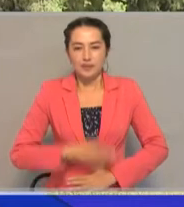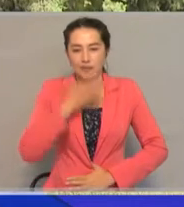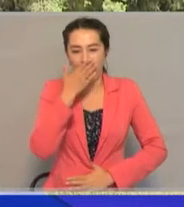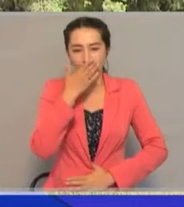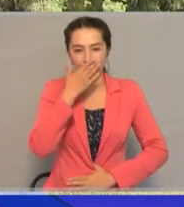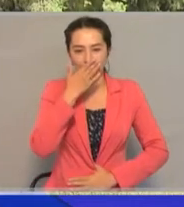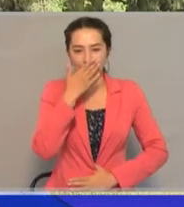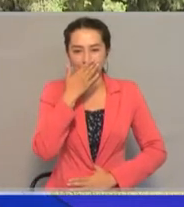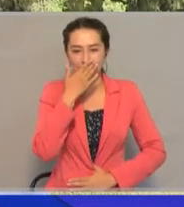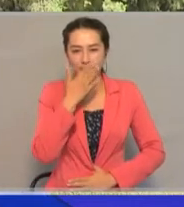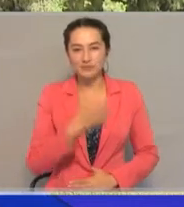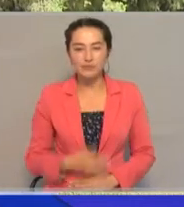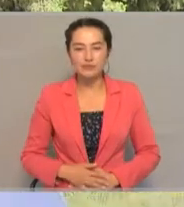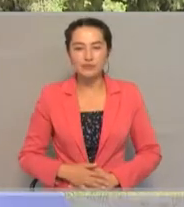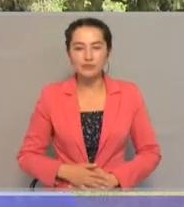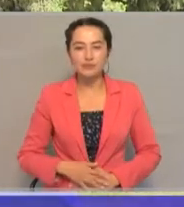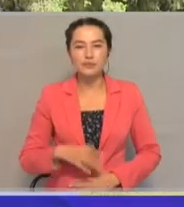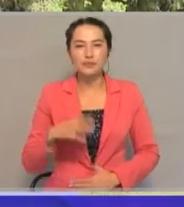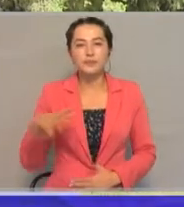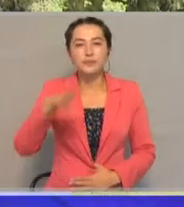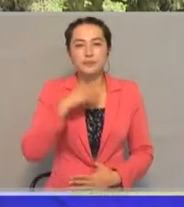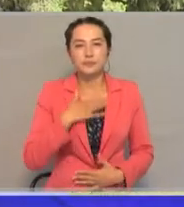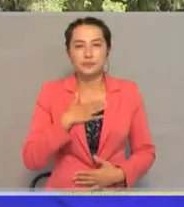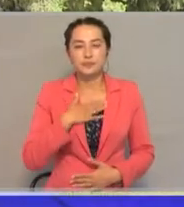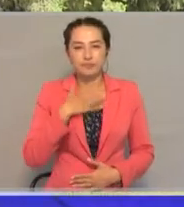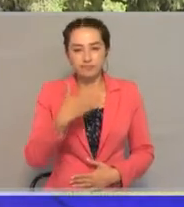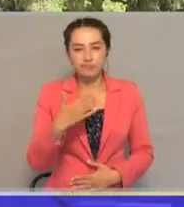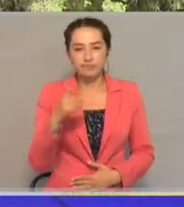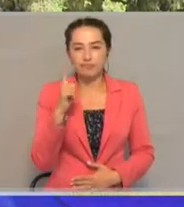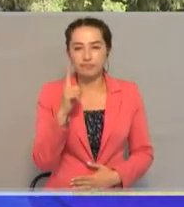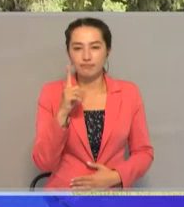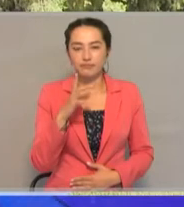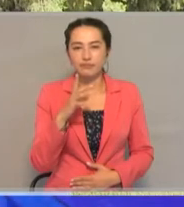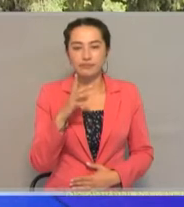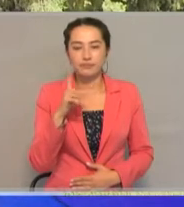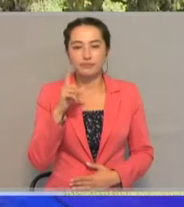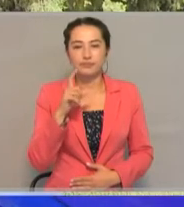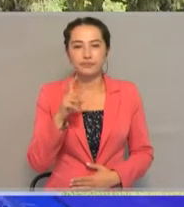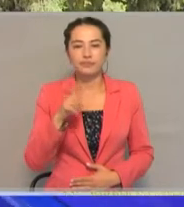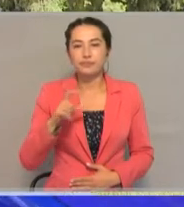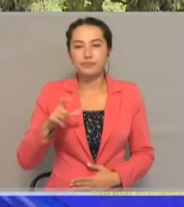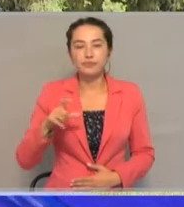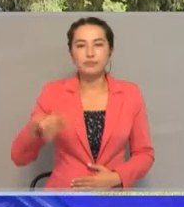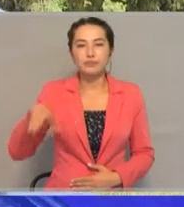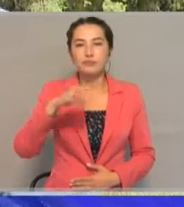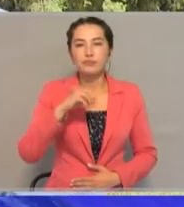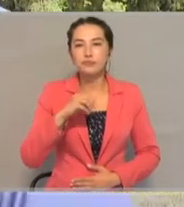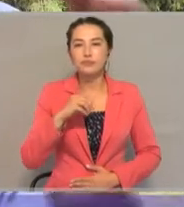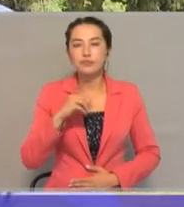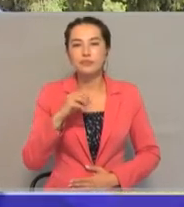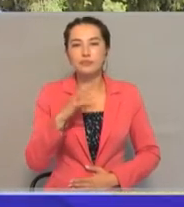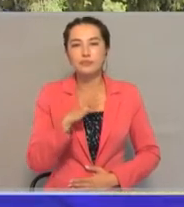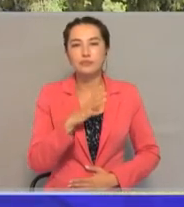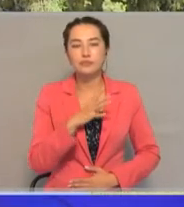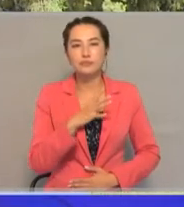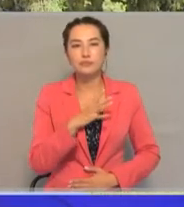Оңтүстік телеарнасы ұжымына айтатын алғысым шексіз. Өткені менімен бірге отырмай осындай бір ақсақал келіп